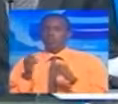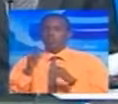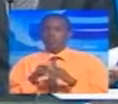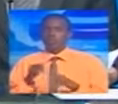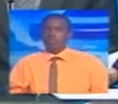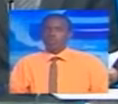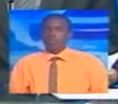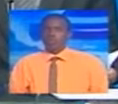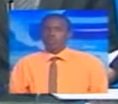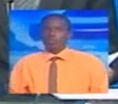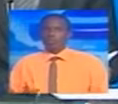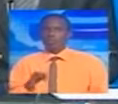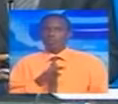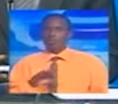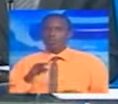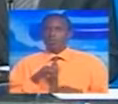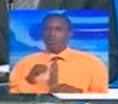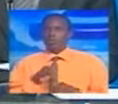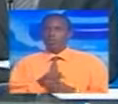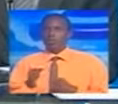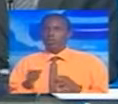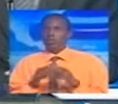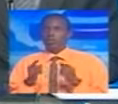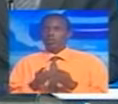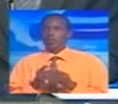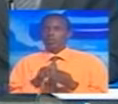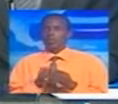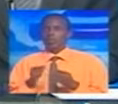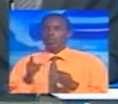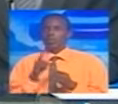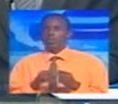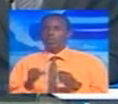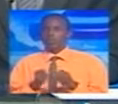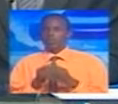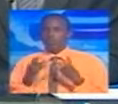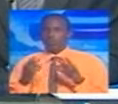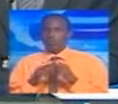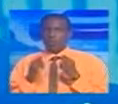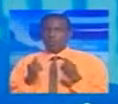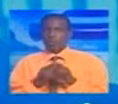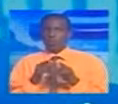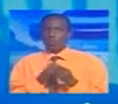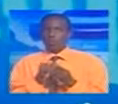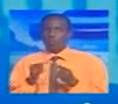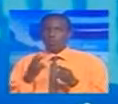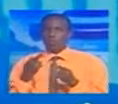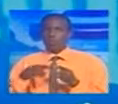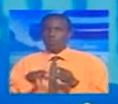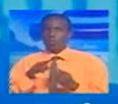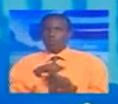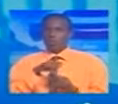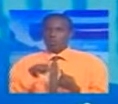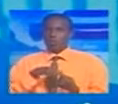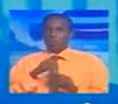l'Intérieur. Voilà donc tout ce qu'on pouvait dire sur ces trois donc incendies. Autre actualité de ce 22h, la caravane